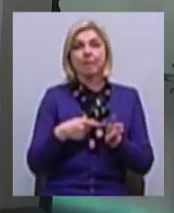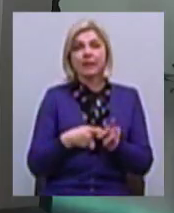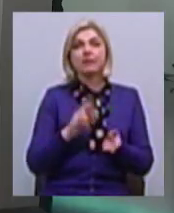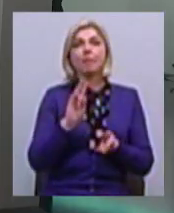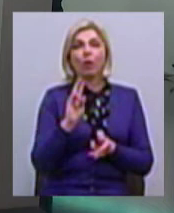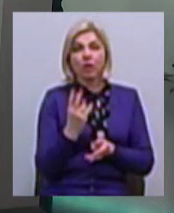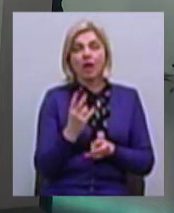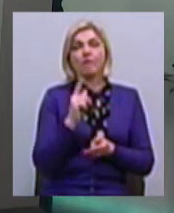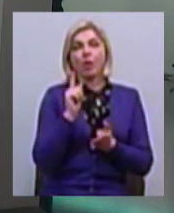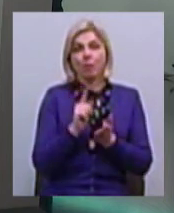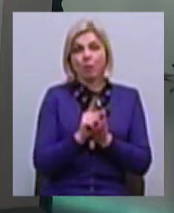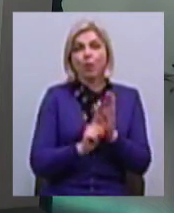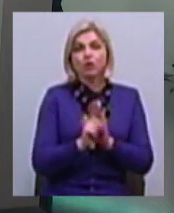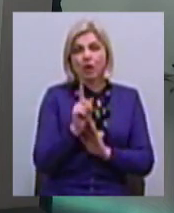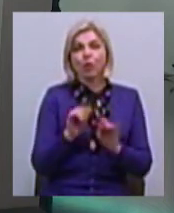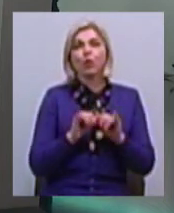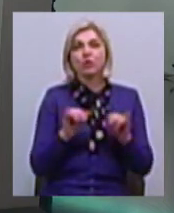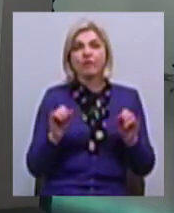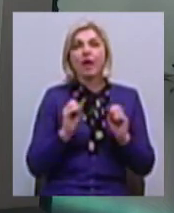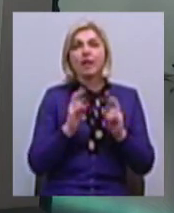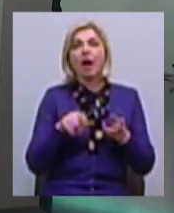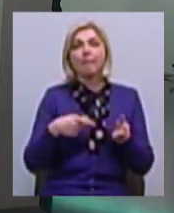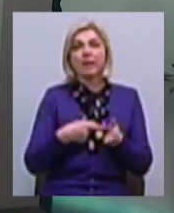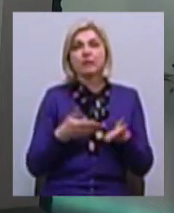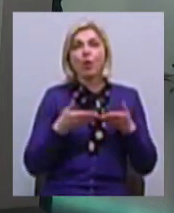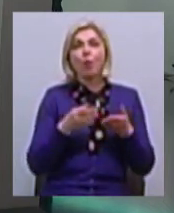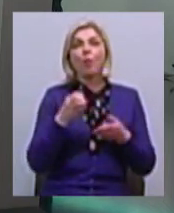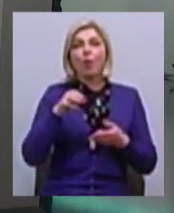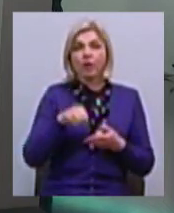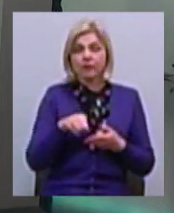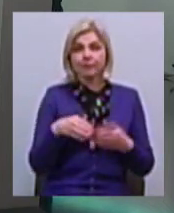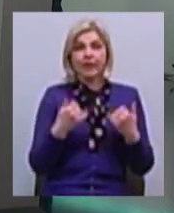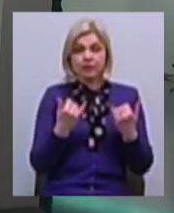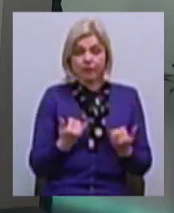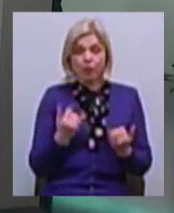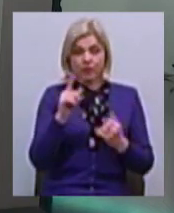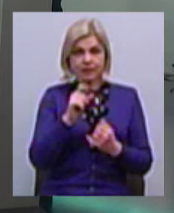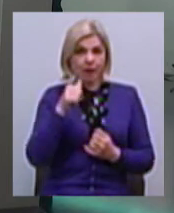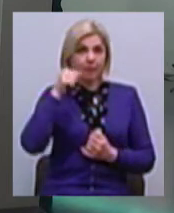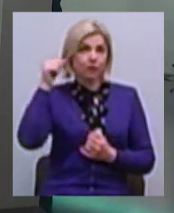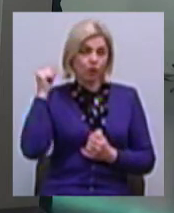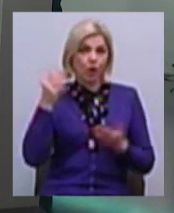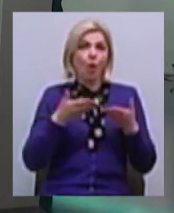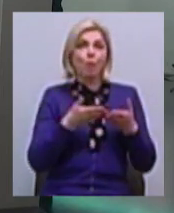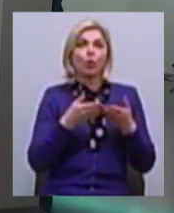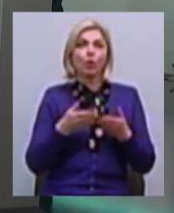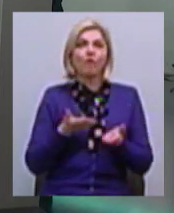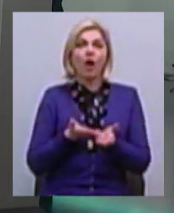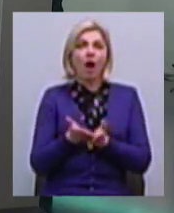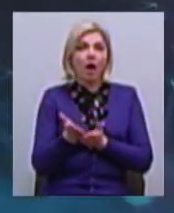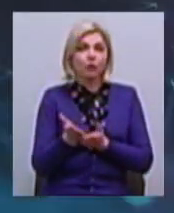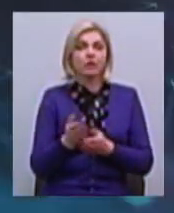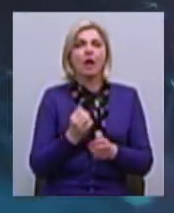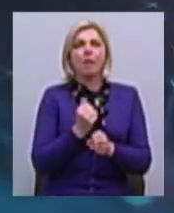Миколаїв почало розвиватися як місто-порт. На сьогодні, от за минулий рік, портова галузь